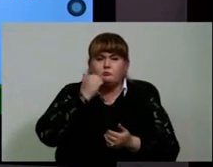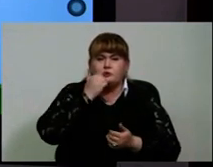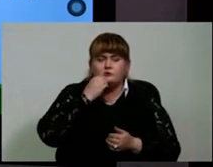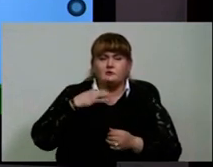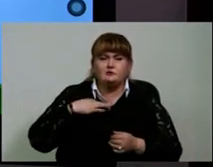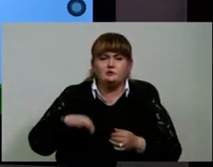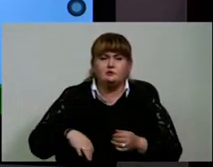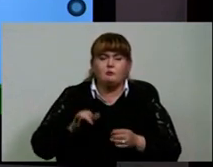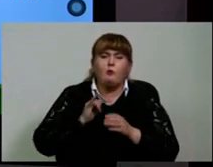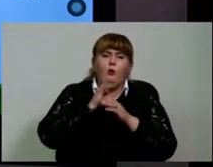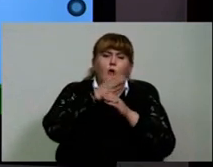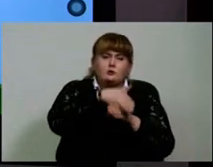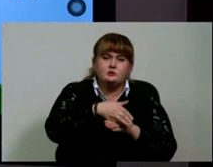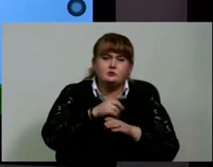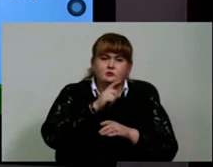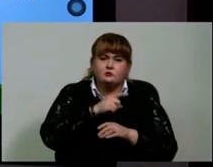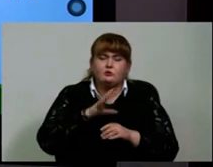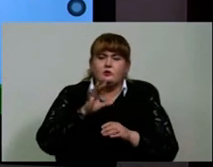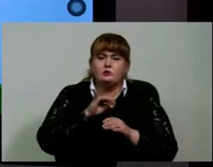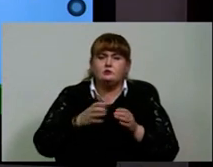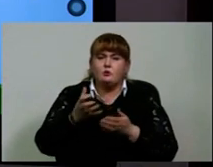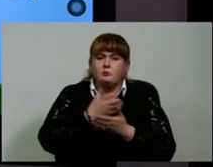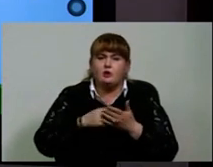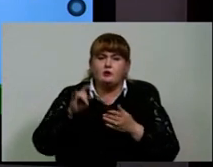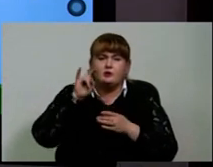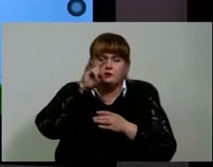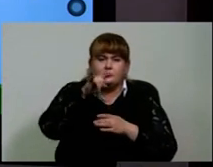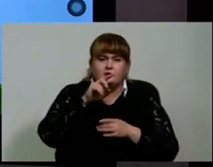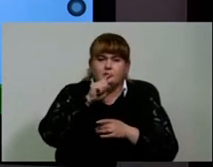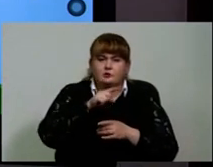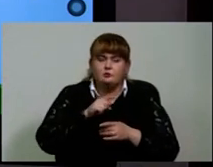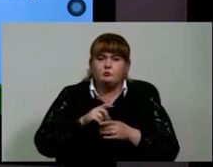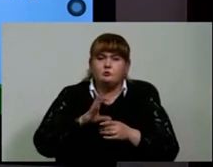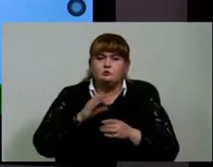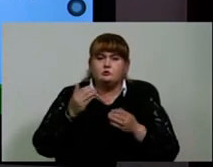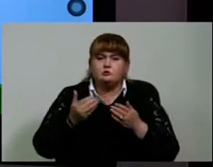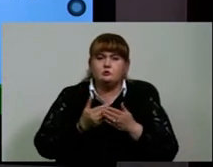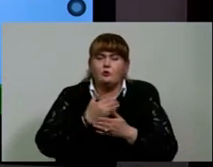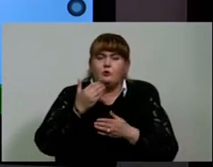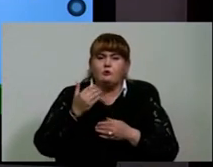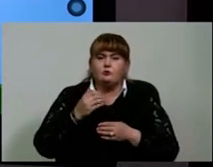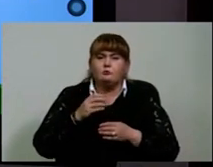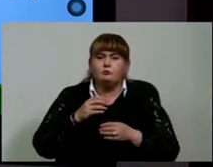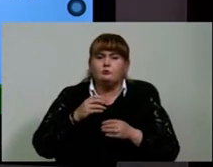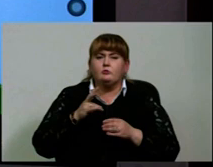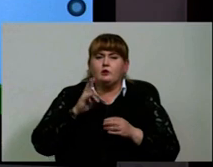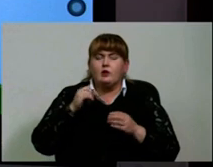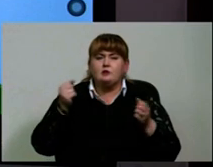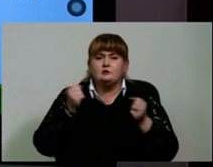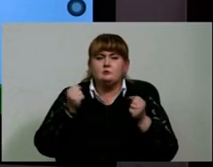сына погостить у него и собирается лететь к нему с внуком Шуркой на зимних